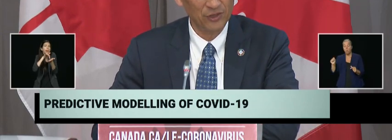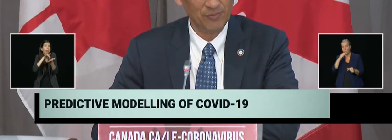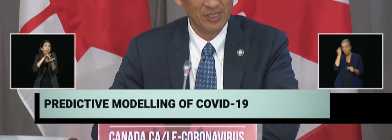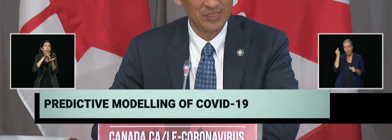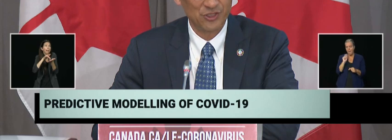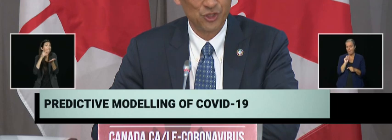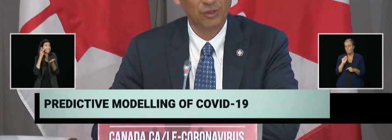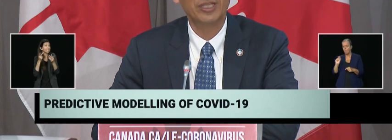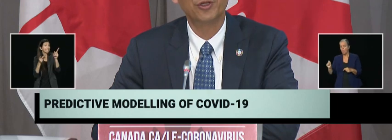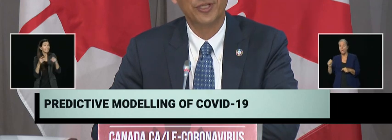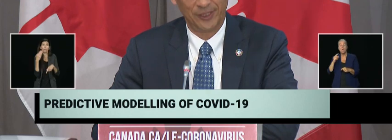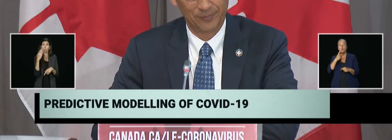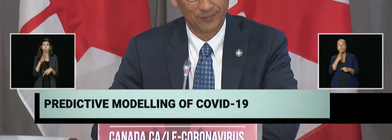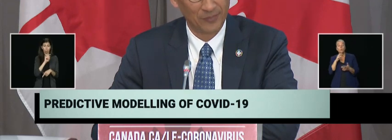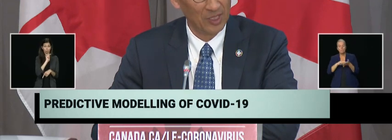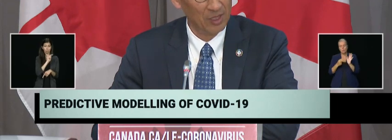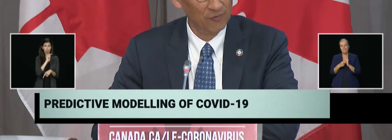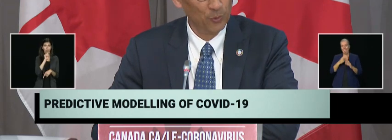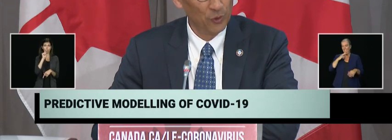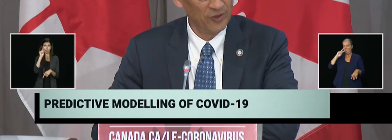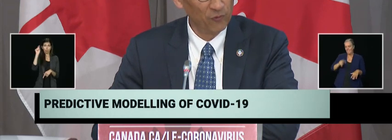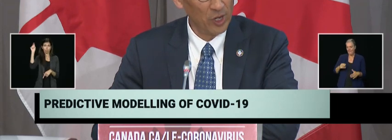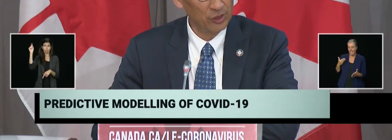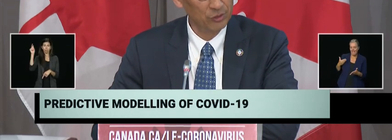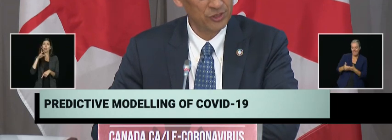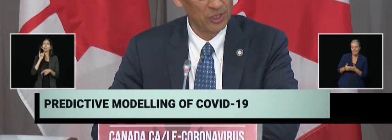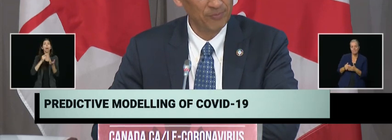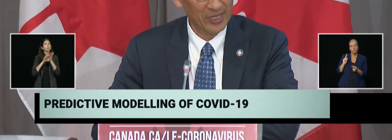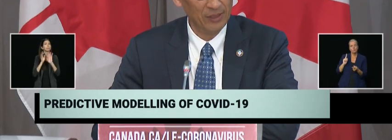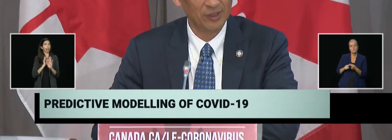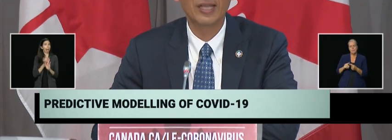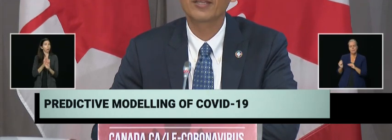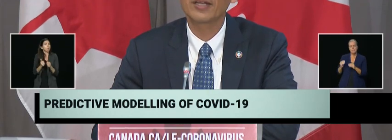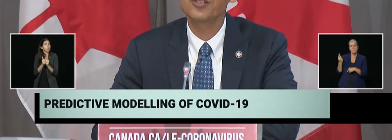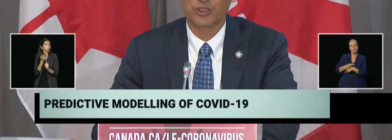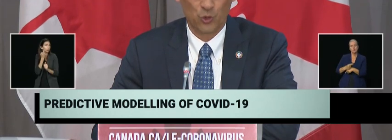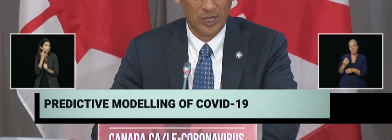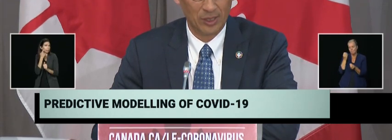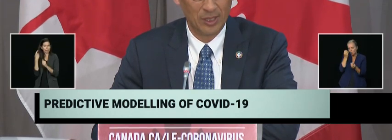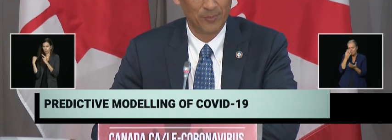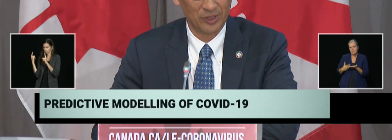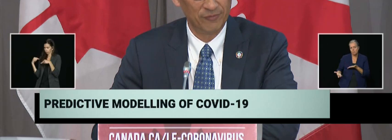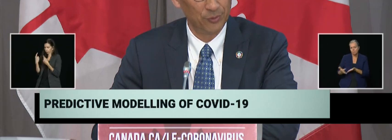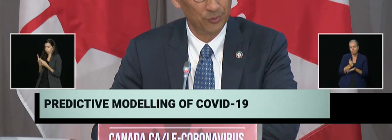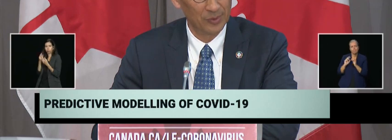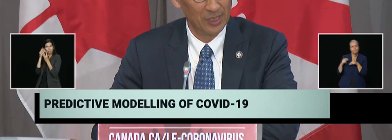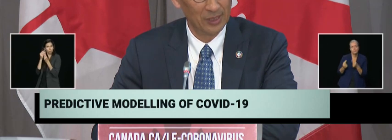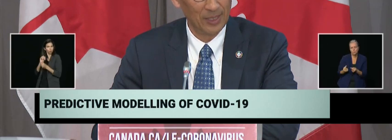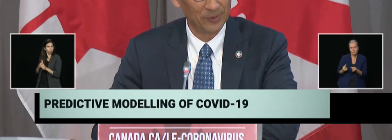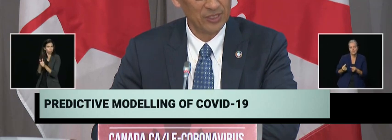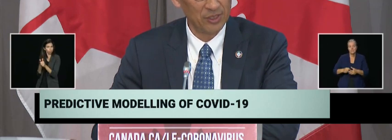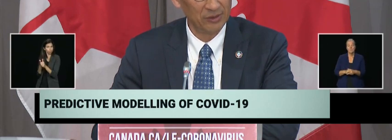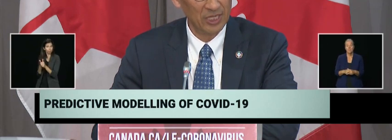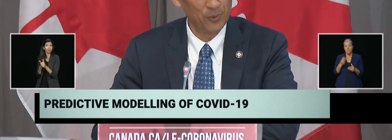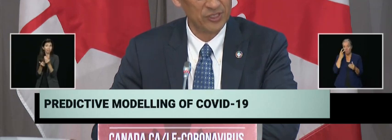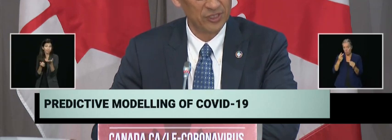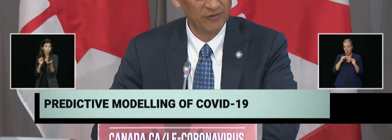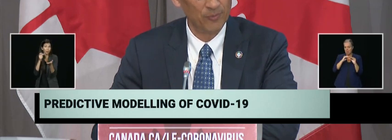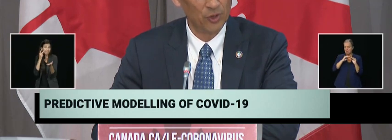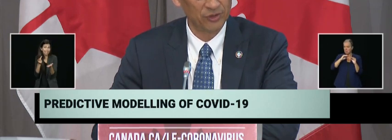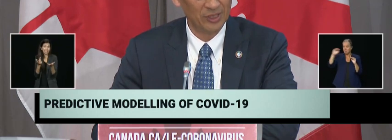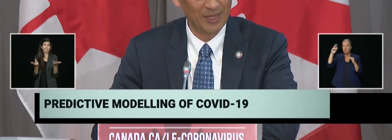'à la dernière mise à jour des données. Vous pouvez voir que nous sommes bien dans la trajectoire prévue. La présente